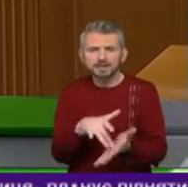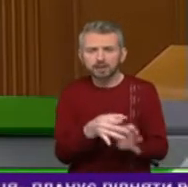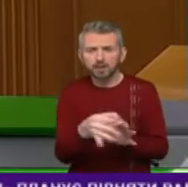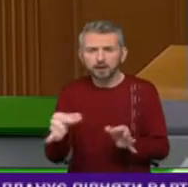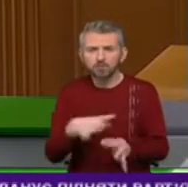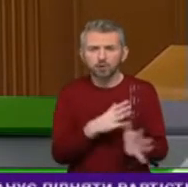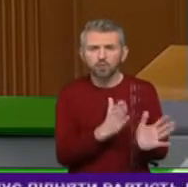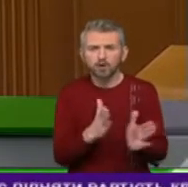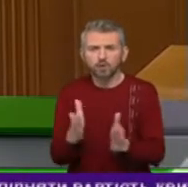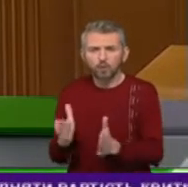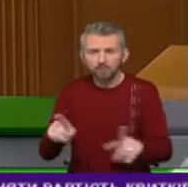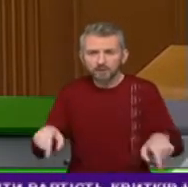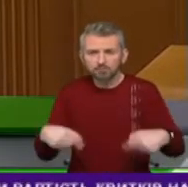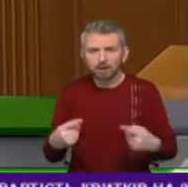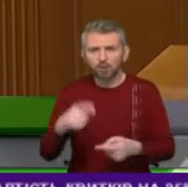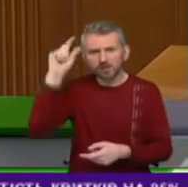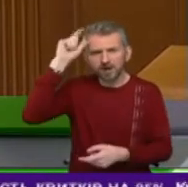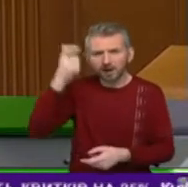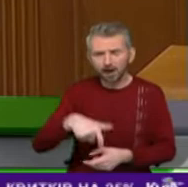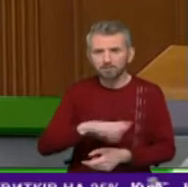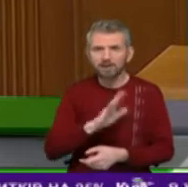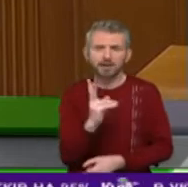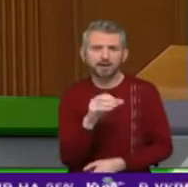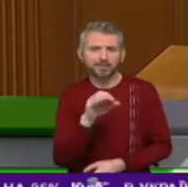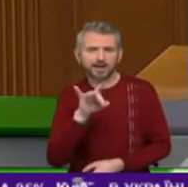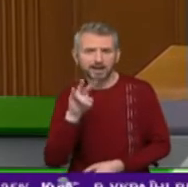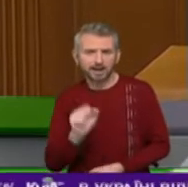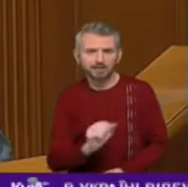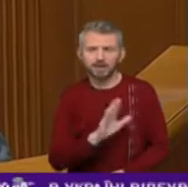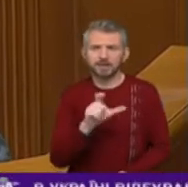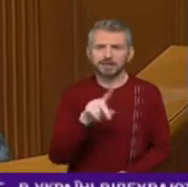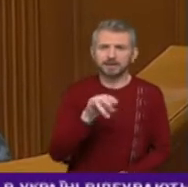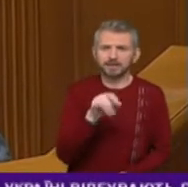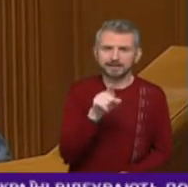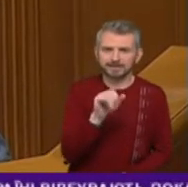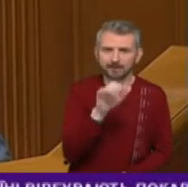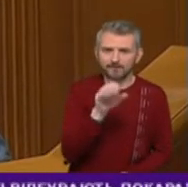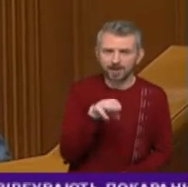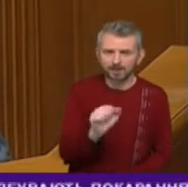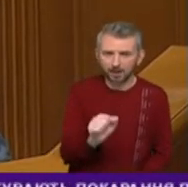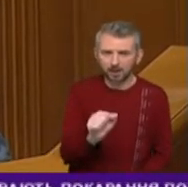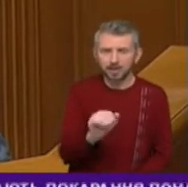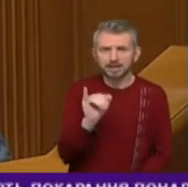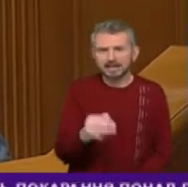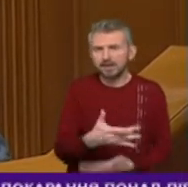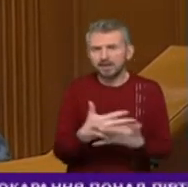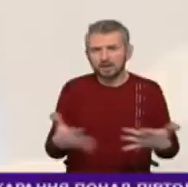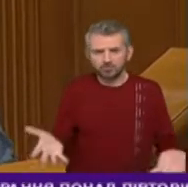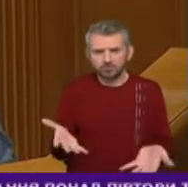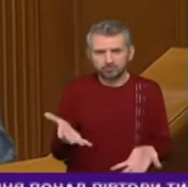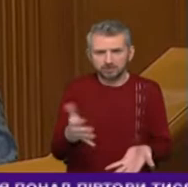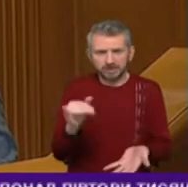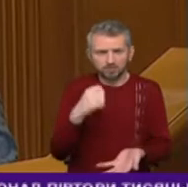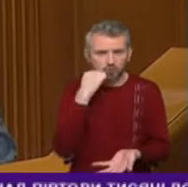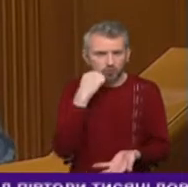час козаками, а не Катериною, Єлизаветою, іншою холерою з Московії.